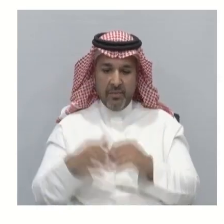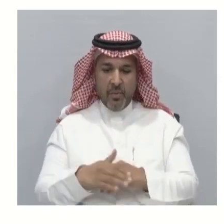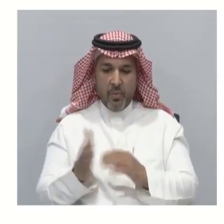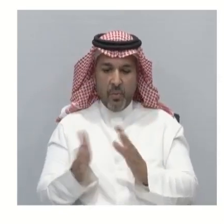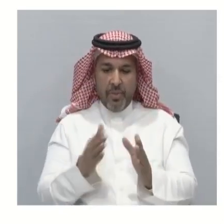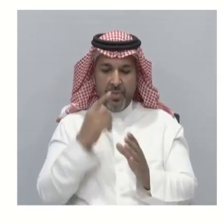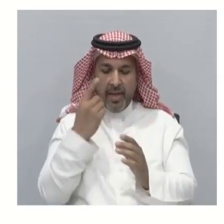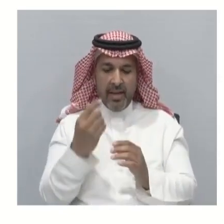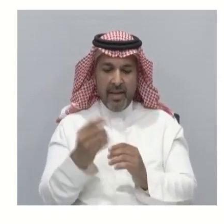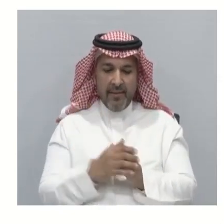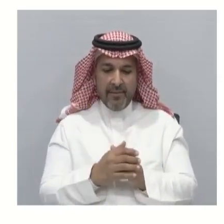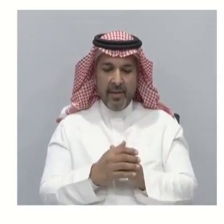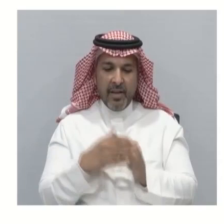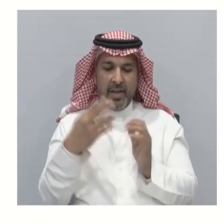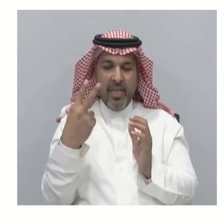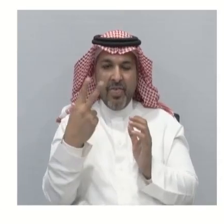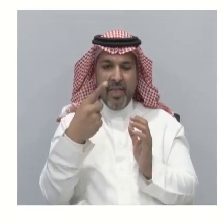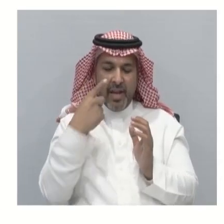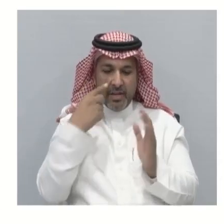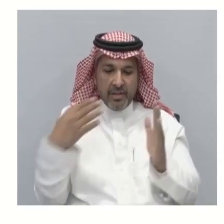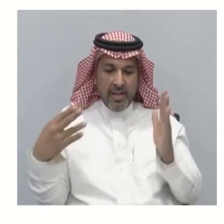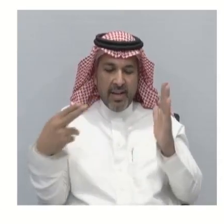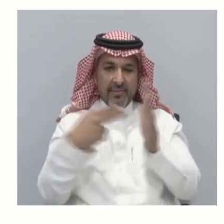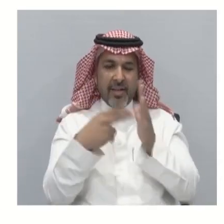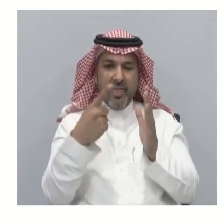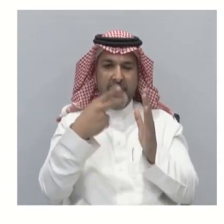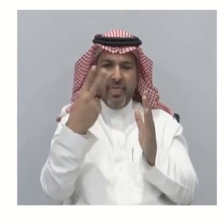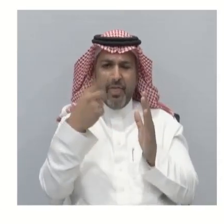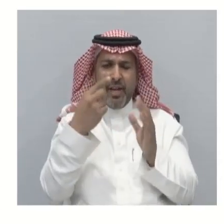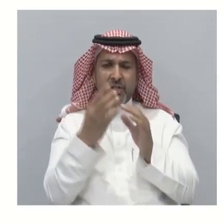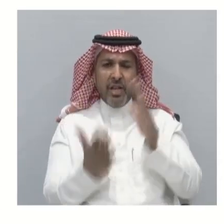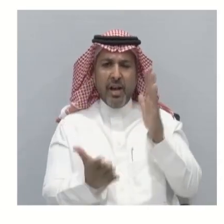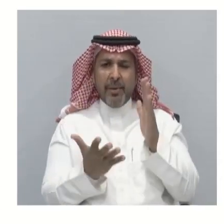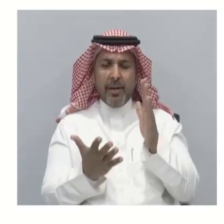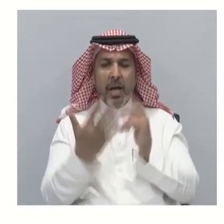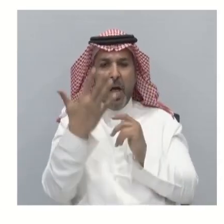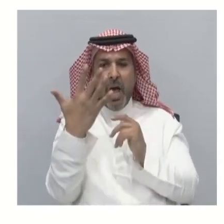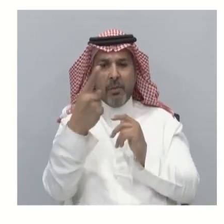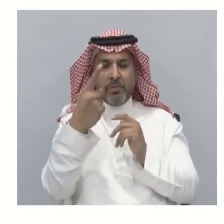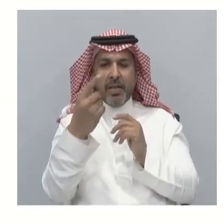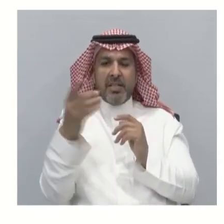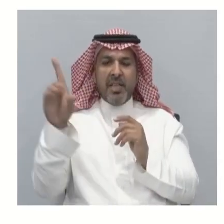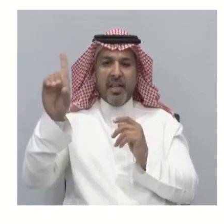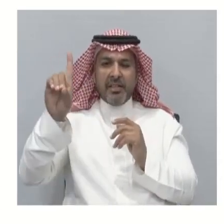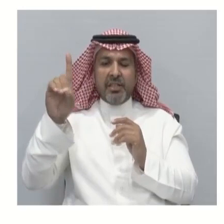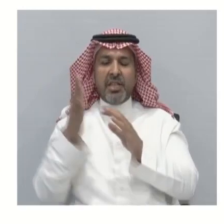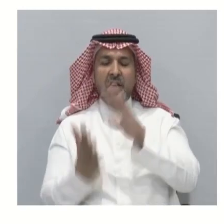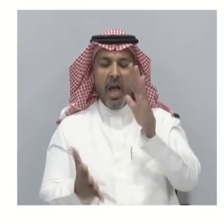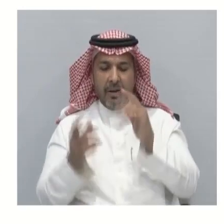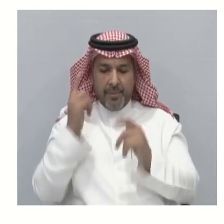ايما اكبر 15 12 الاكبر 15 فبالتالي قياس الزاويه بي دي اف هذه هي